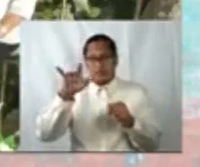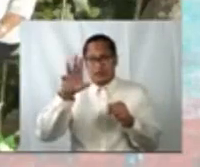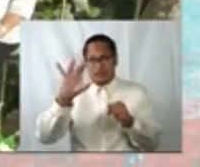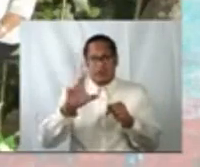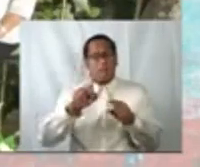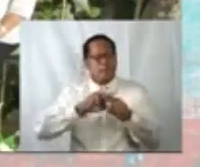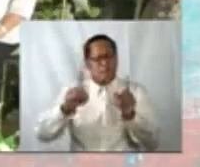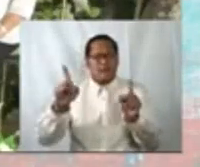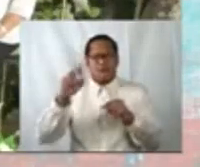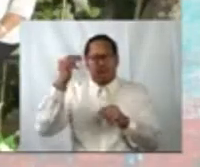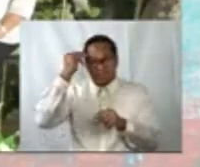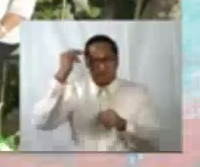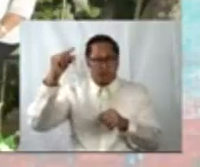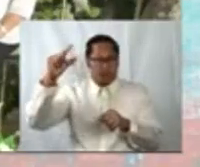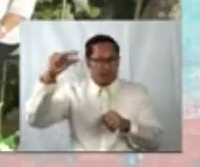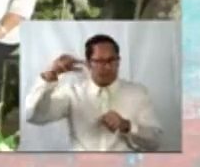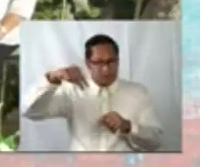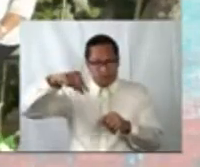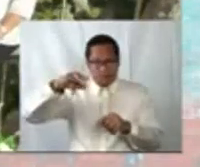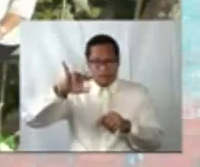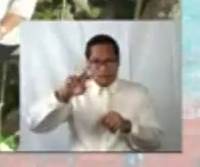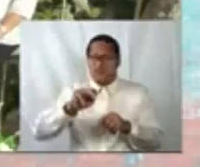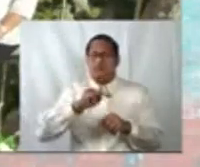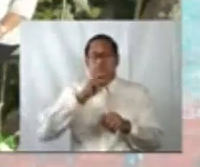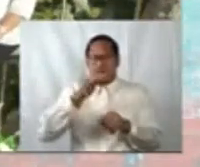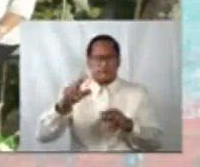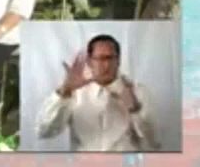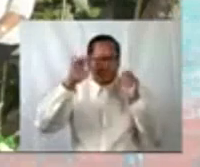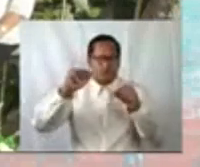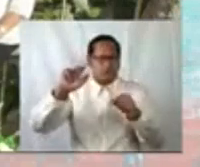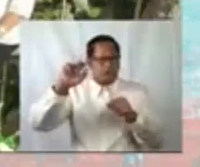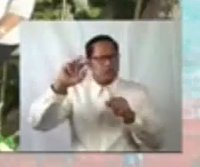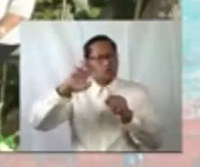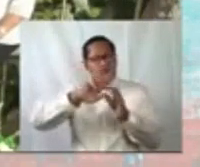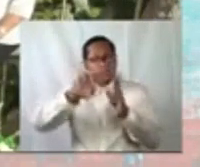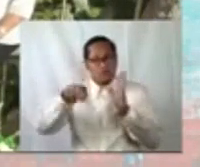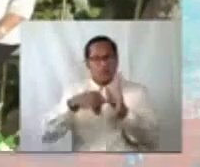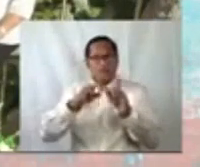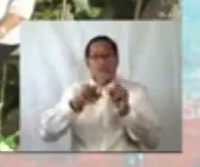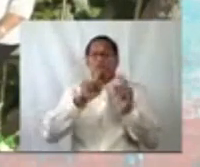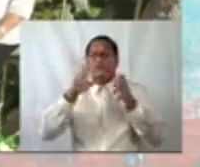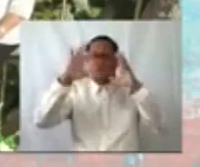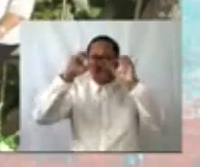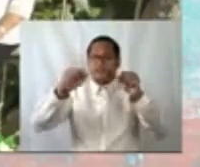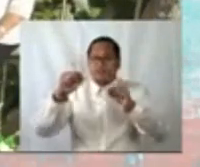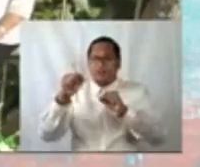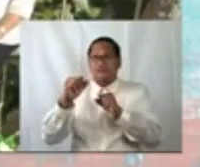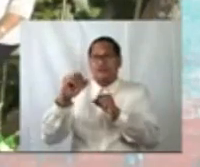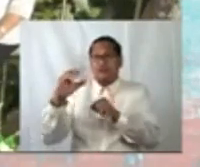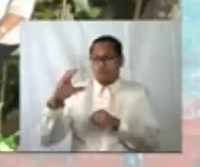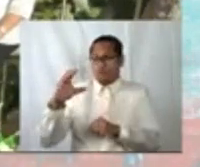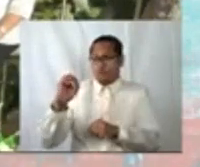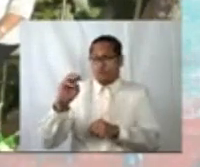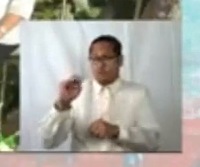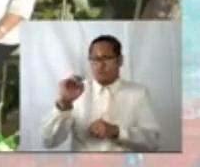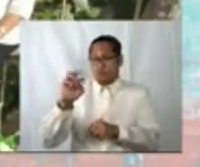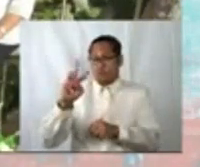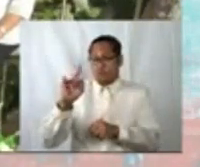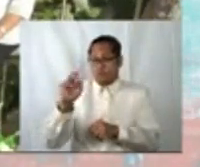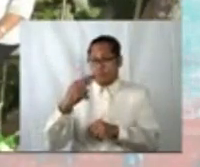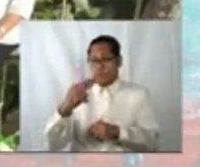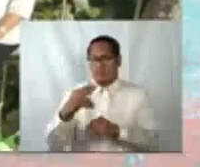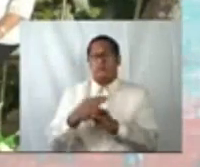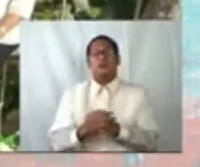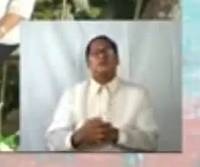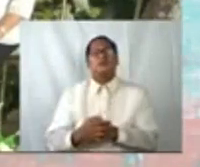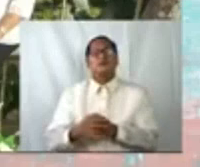not a president of a republic. He was a president of a commonwealth. Diba? Yes. So, ang sinasabi ko dyan, Yusek, ibilang